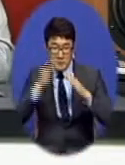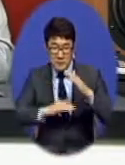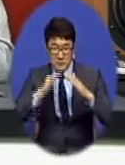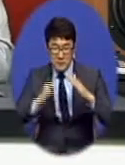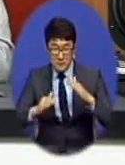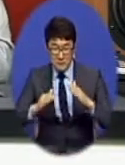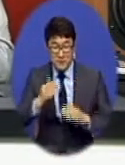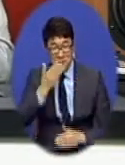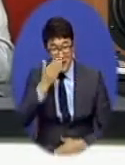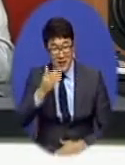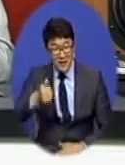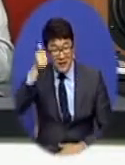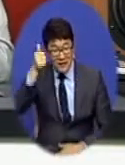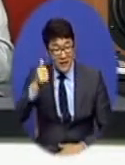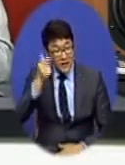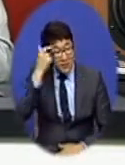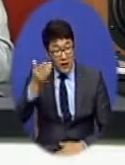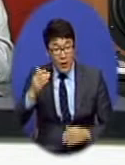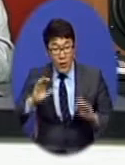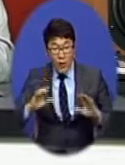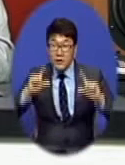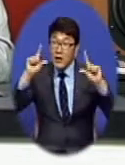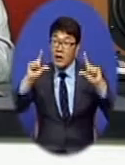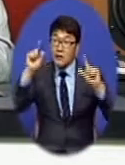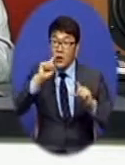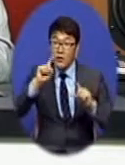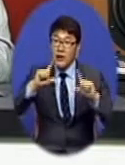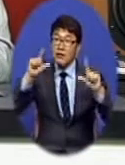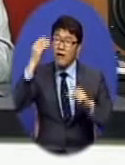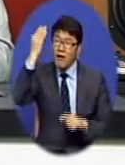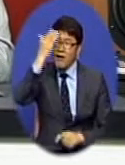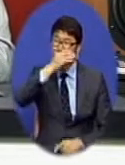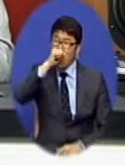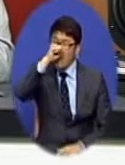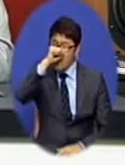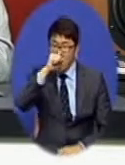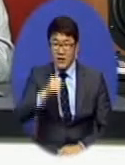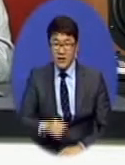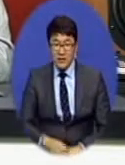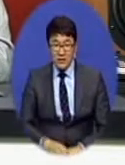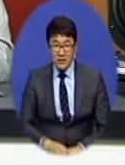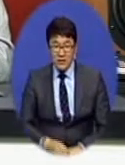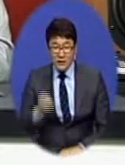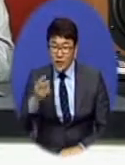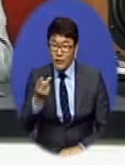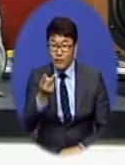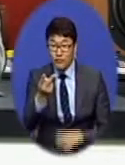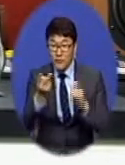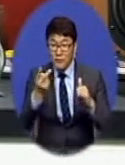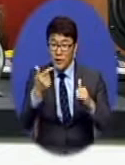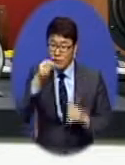그렇죠. 네. 자, 오늘 창원의 날씨는 어때요? 서울 경기 지방은? 네, 너무 좋습니다. 너무 좋아요. 네, 네. 합니다.